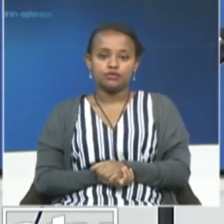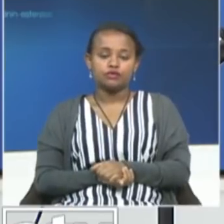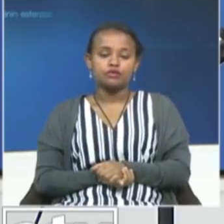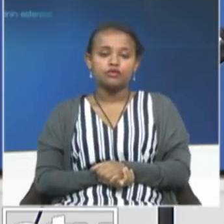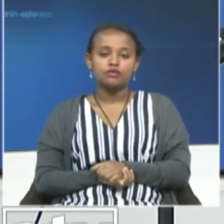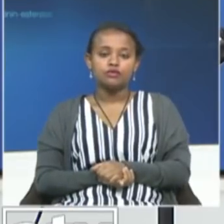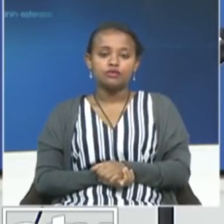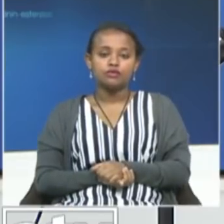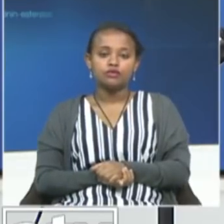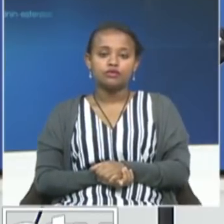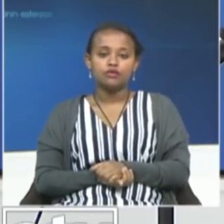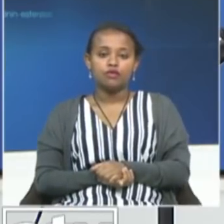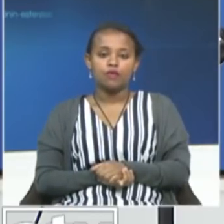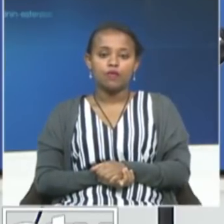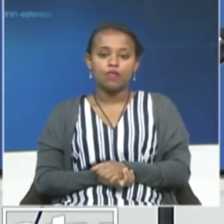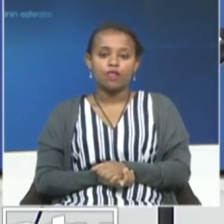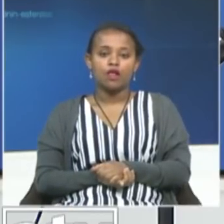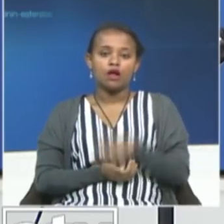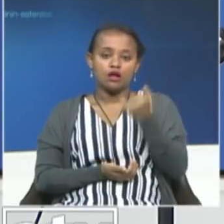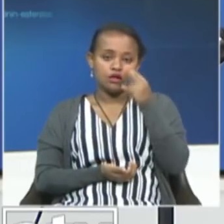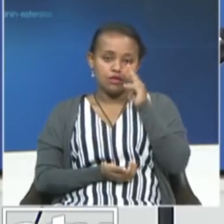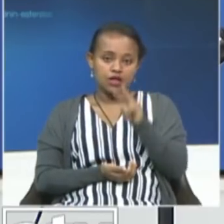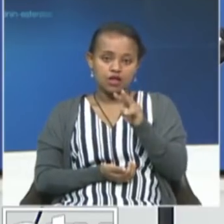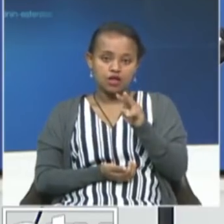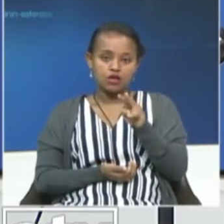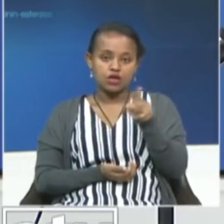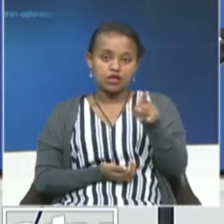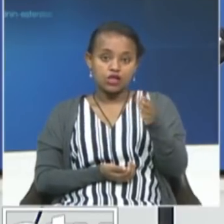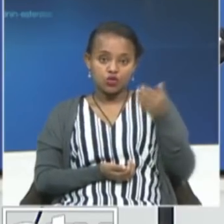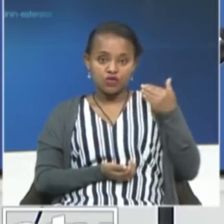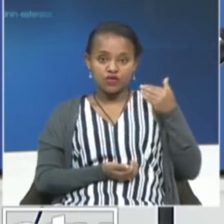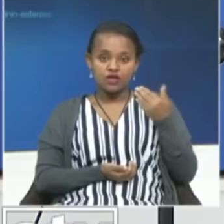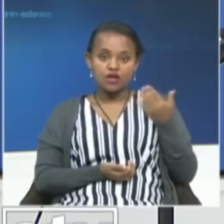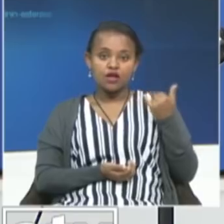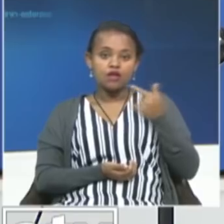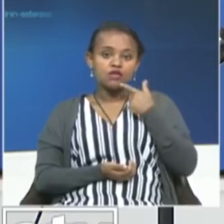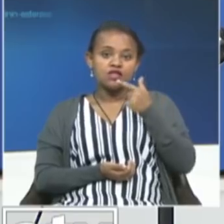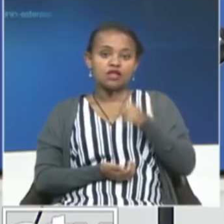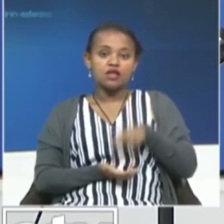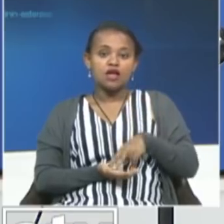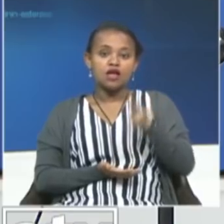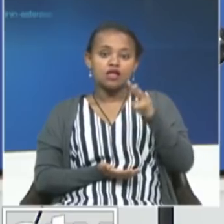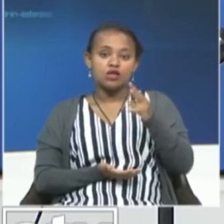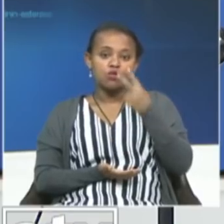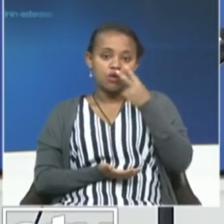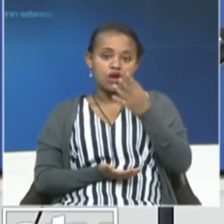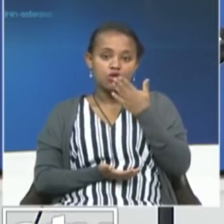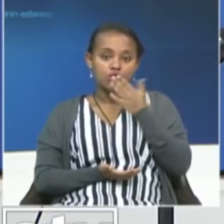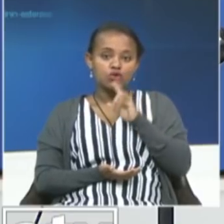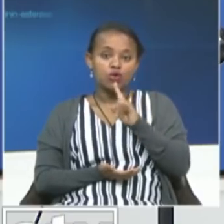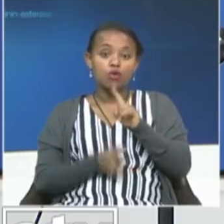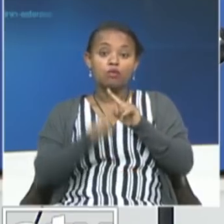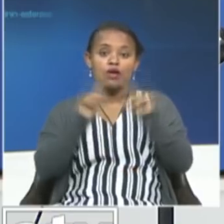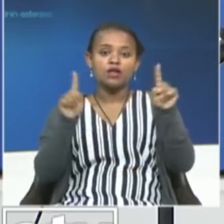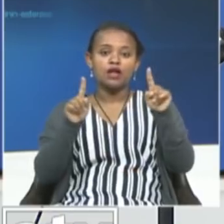መልካም እስኪሳቸውንም እንመልከተው። ከሳቸው ፊት ቀደም ሲል ያነሳውትን ብናየው ጥሩ ይመስለኛል። በተለየ